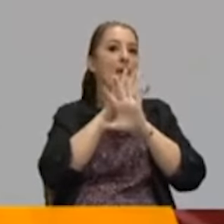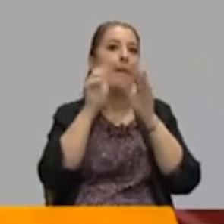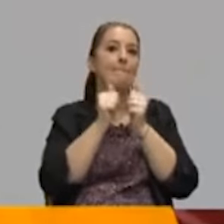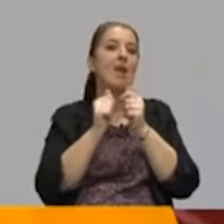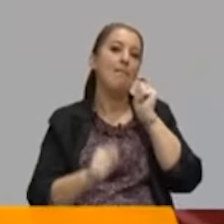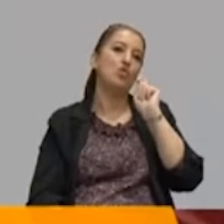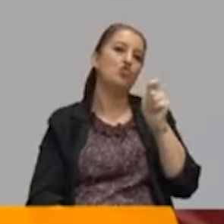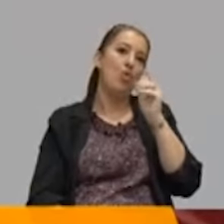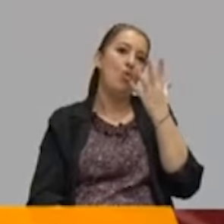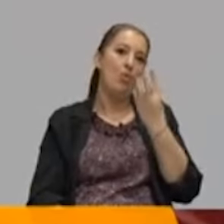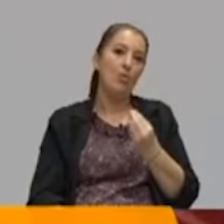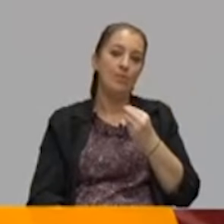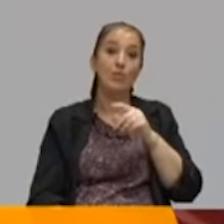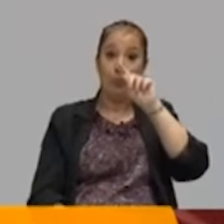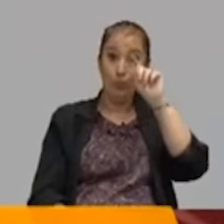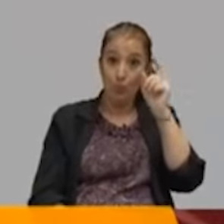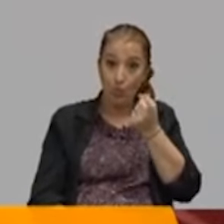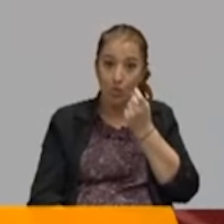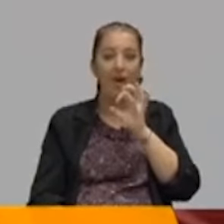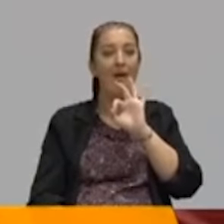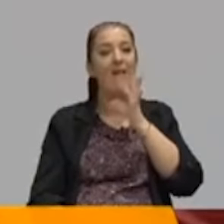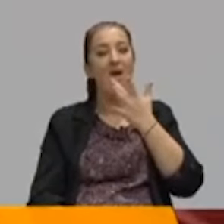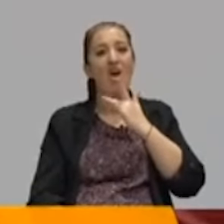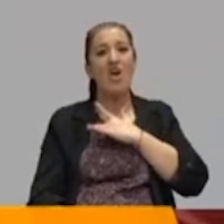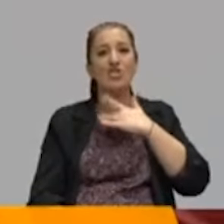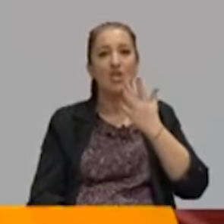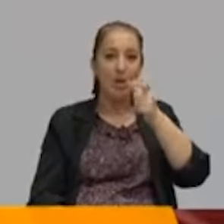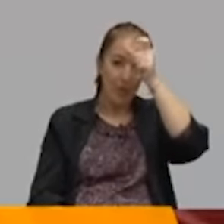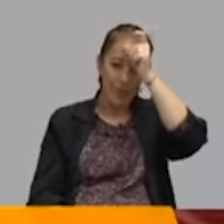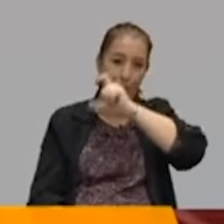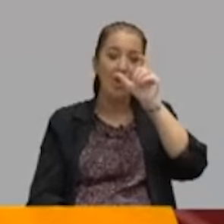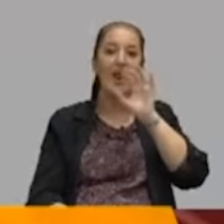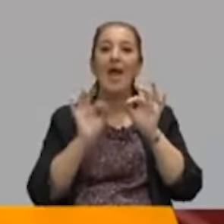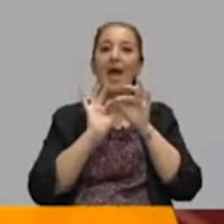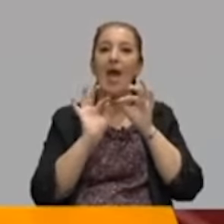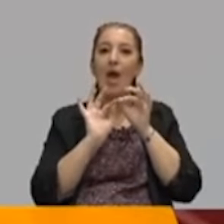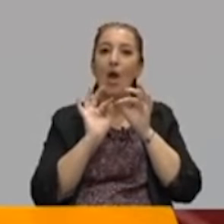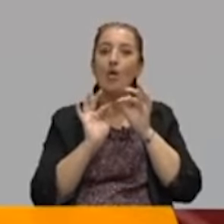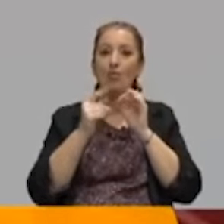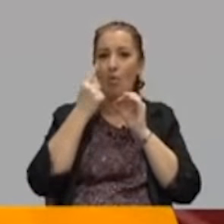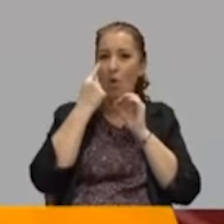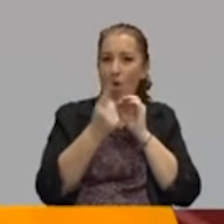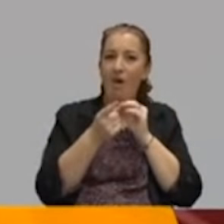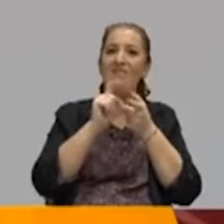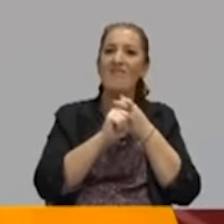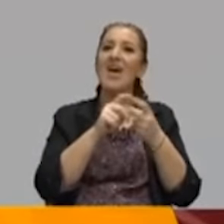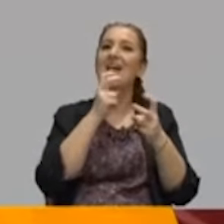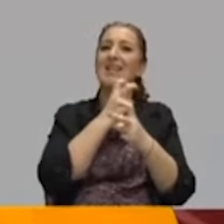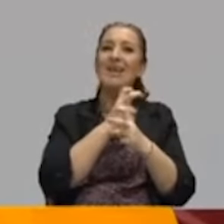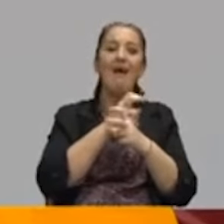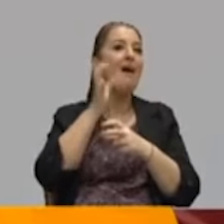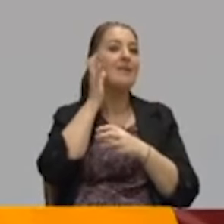zorlanıyoruz. Bulduğunda da ne acı ki Türkiye'nin ekonomi pozisyonu ve risk algısından